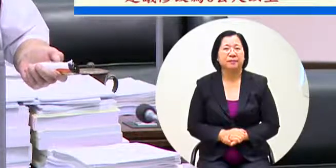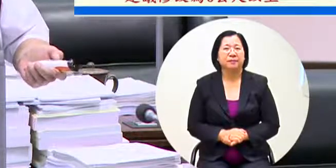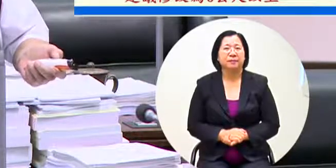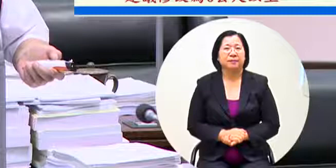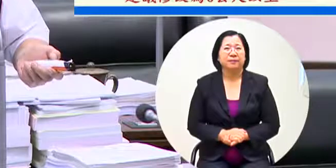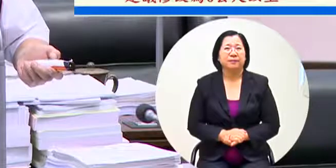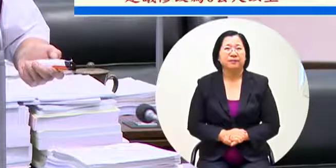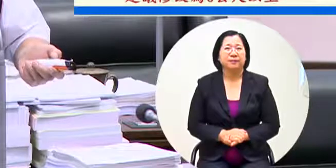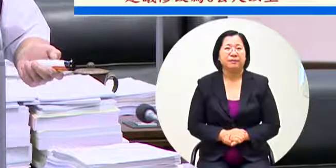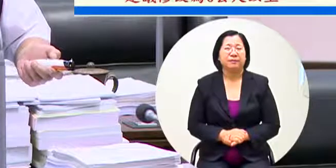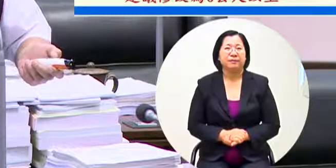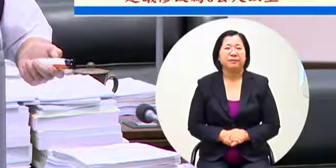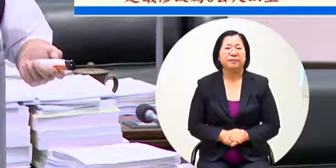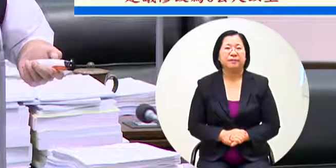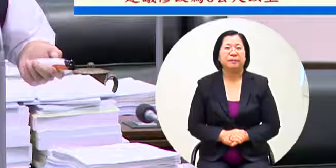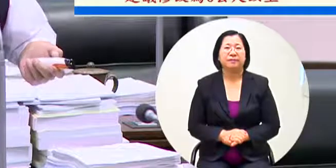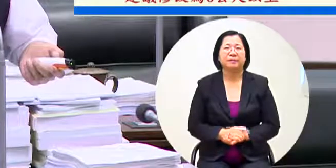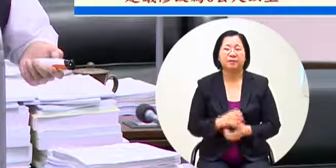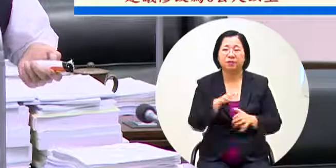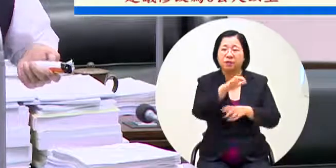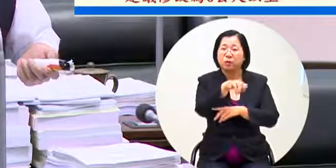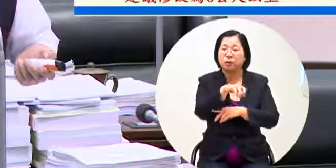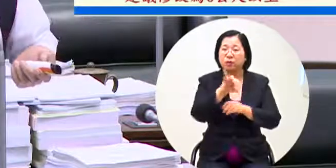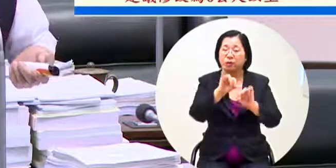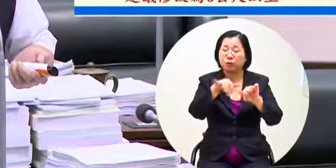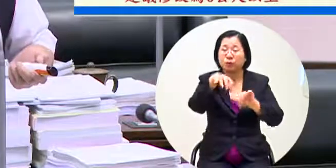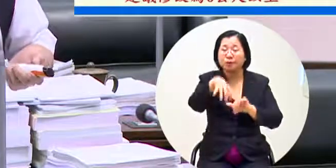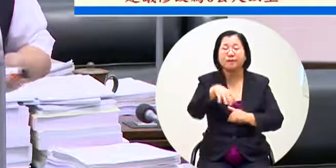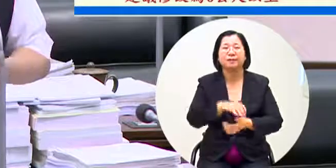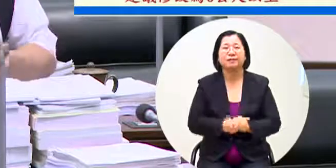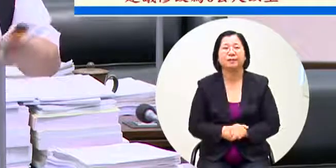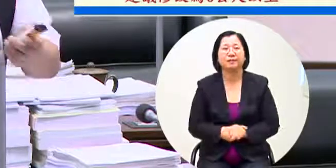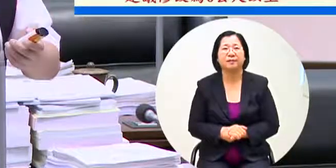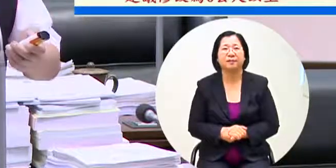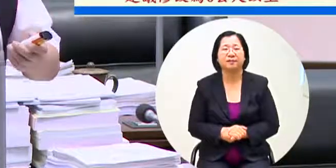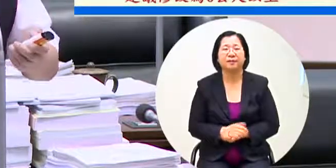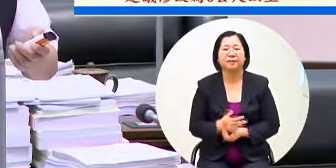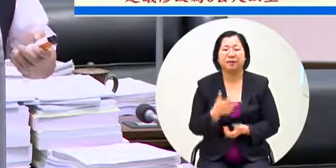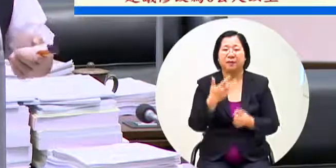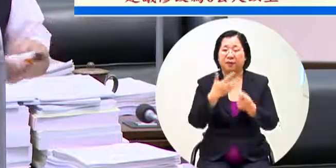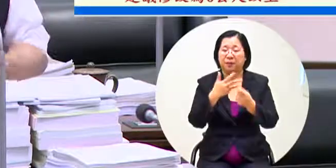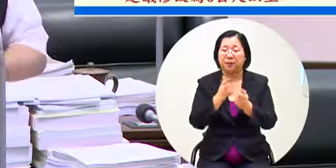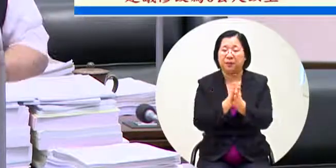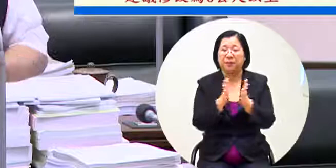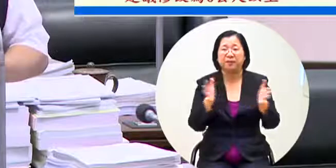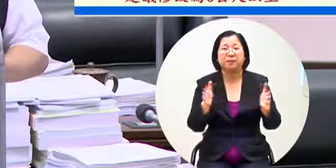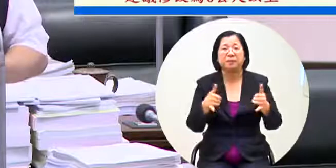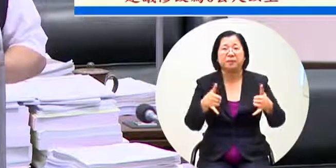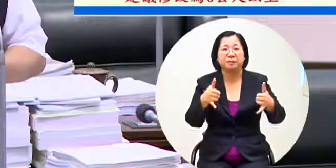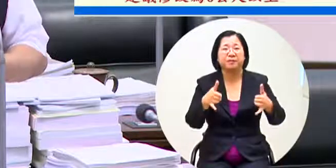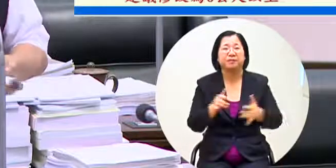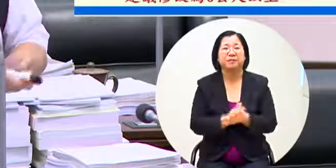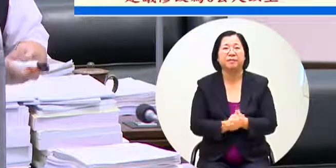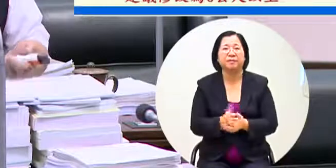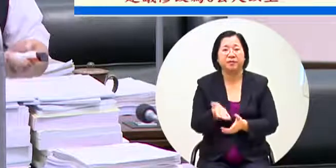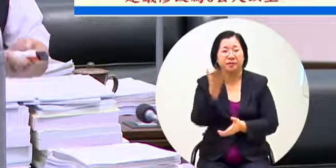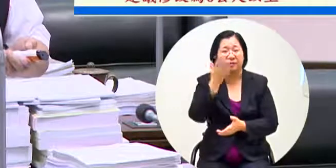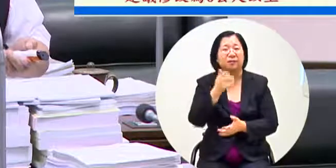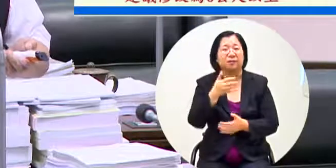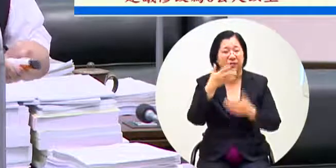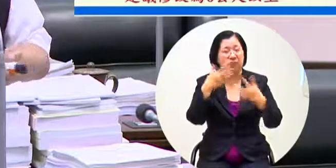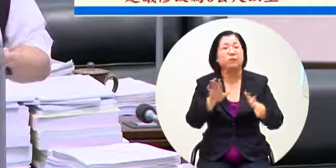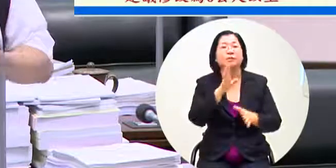吼，农地你讲要地面上当然有真济啊，但是较早咧迄个